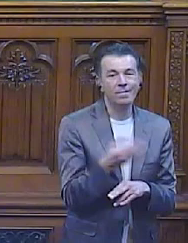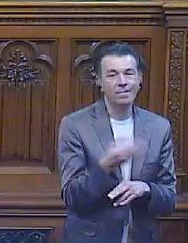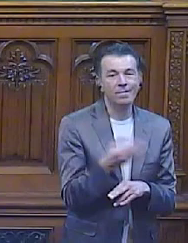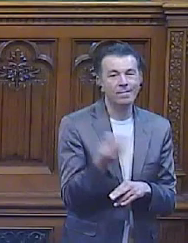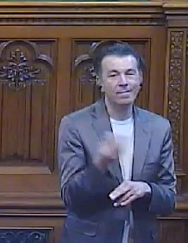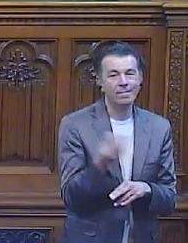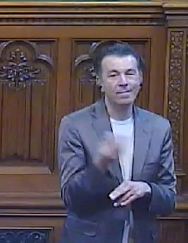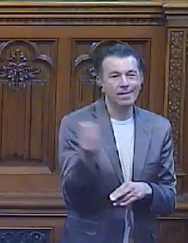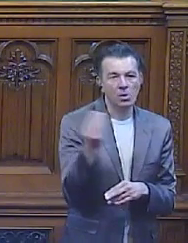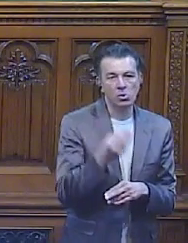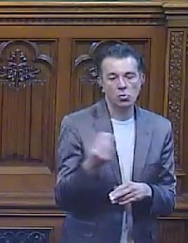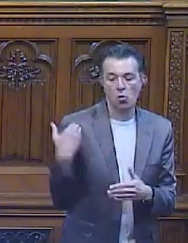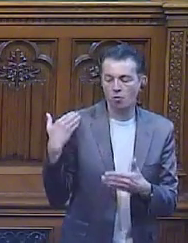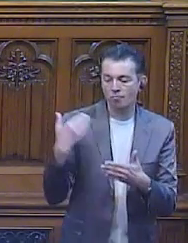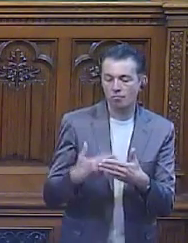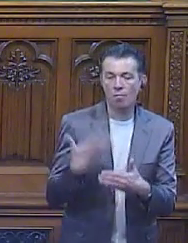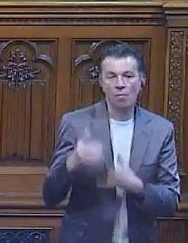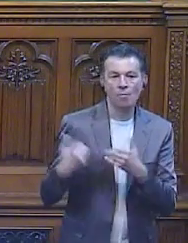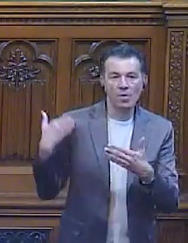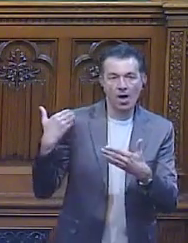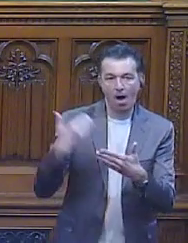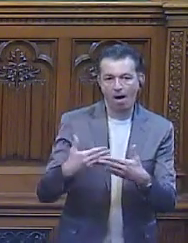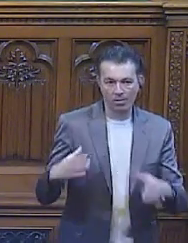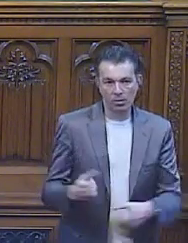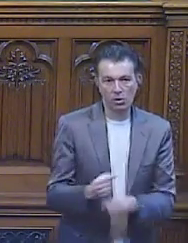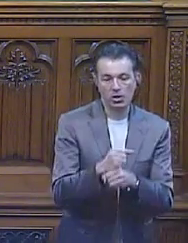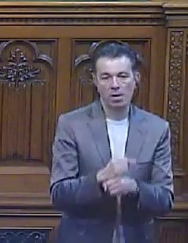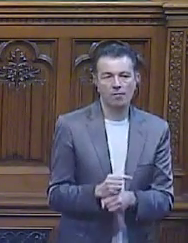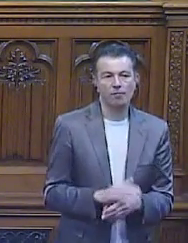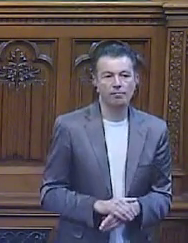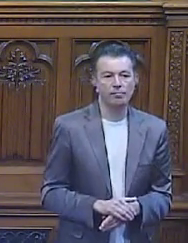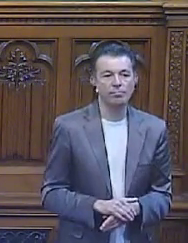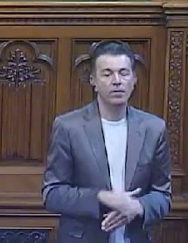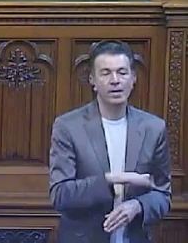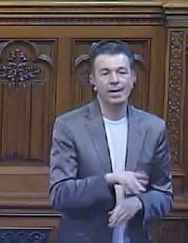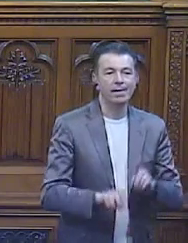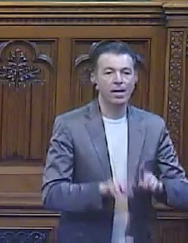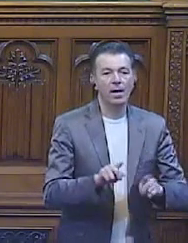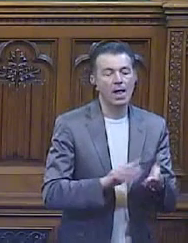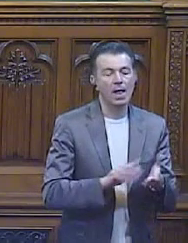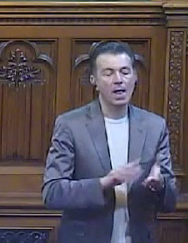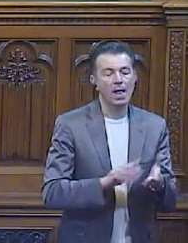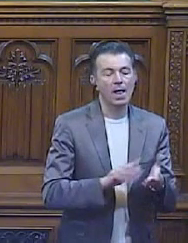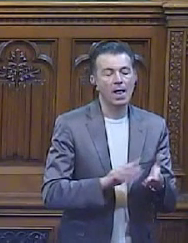Zur Sozial in den letzten 5 Jahren geschaffen. Der beitragsfreie Kindergarten